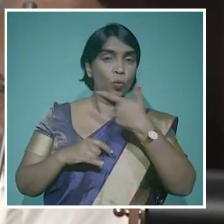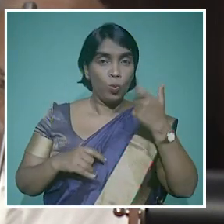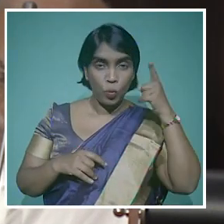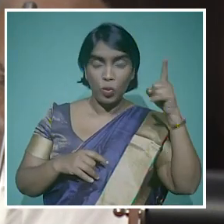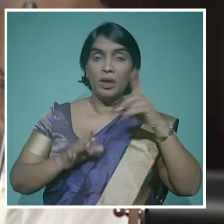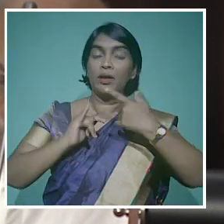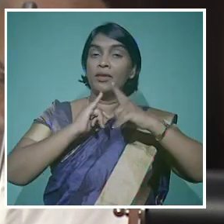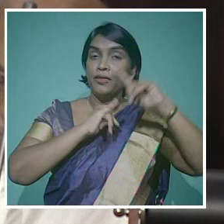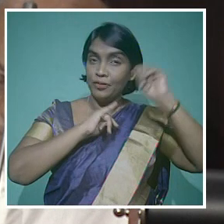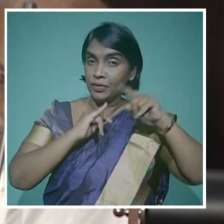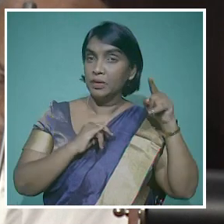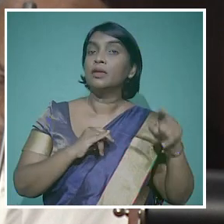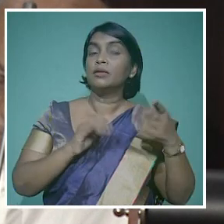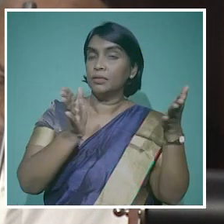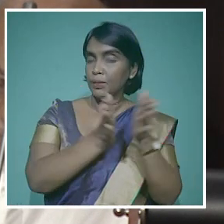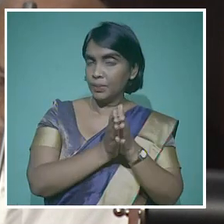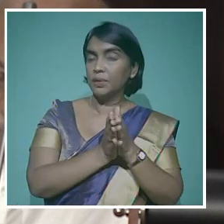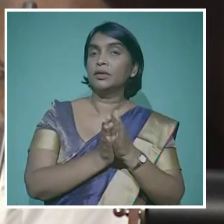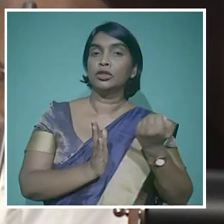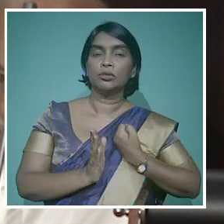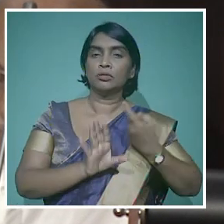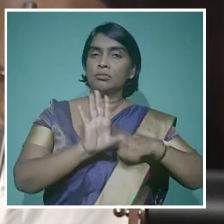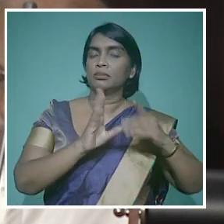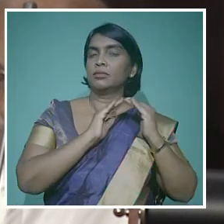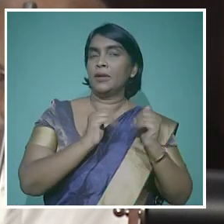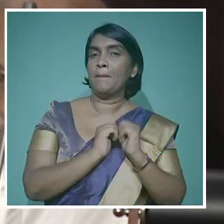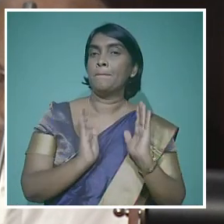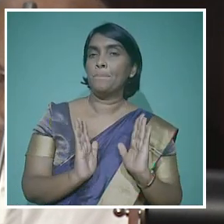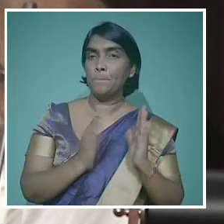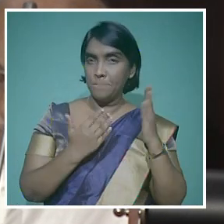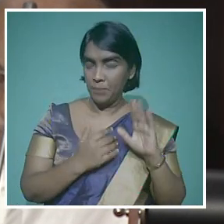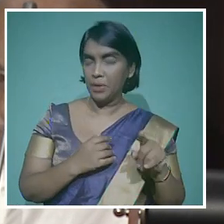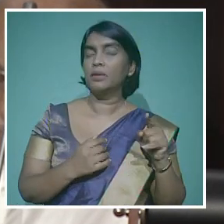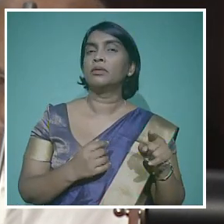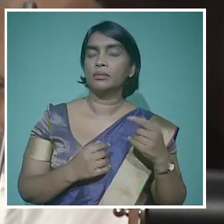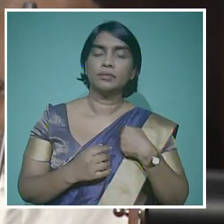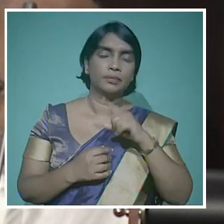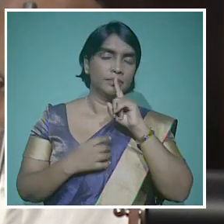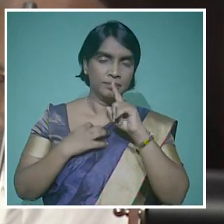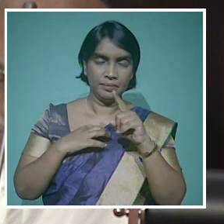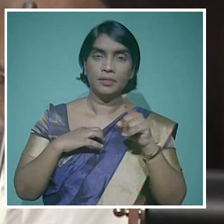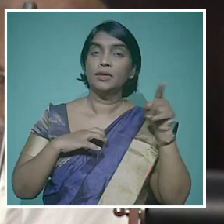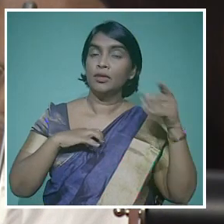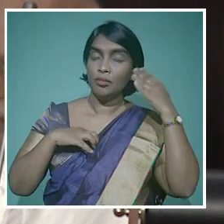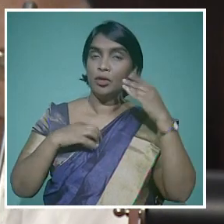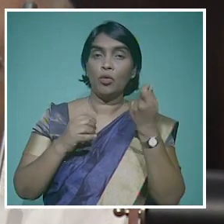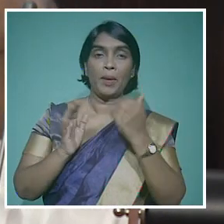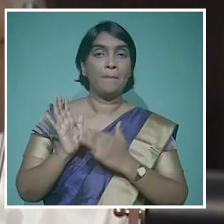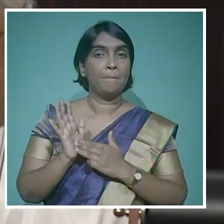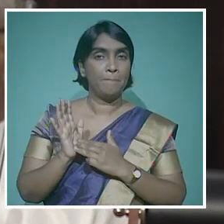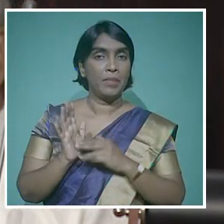වෙල්ලස්ස විශ්වවිද්‍යාලයේ යටතේද වෛද්‍ය පීඨයක් අලුතෙන් ආරම්භ කිරීමට මම යෝජනා කරනවා. ඒ සඳහා රුපියල්